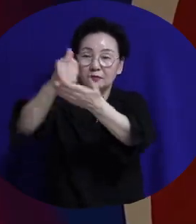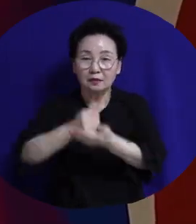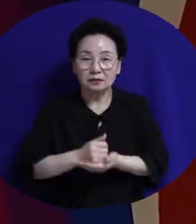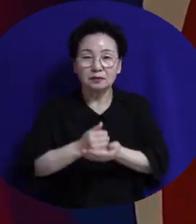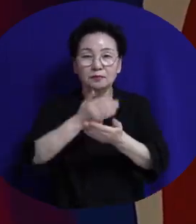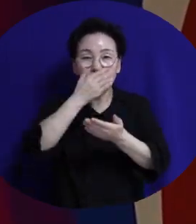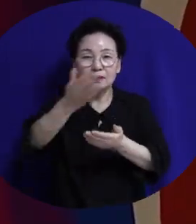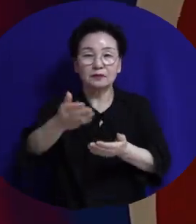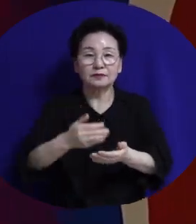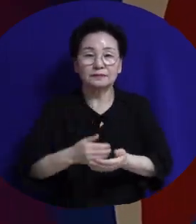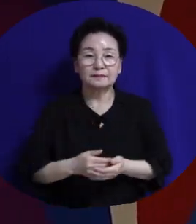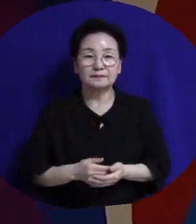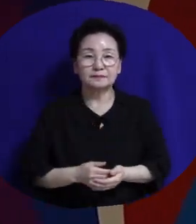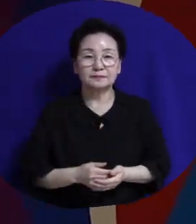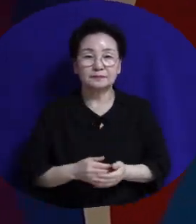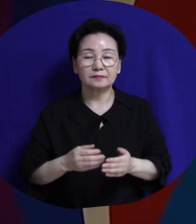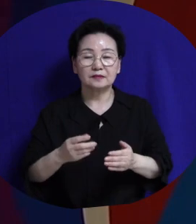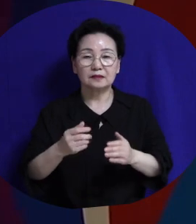고린도후서 1장